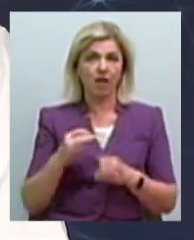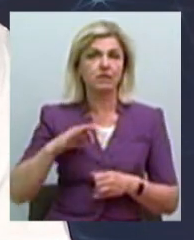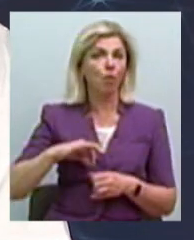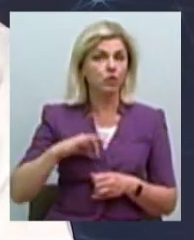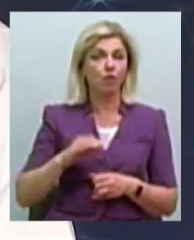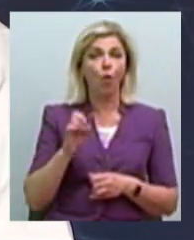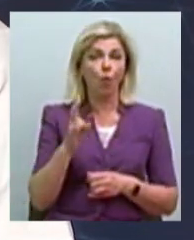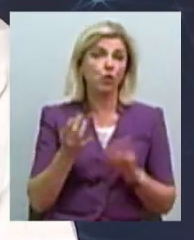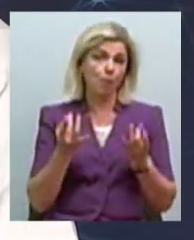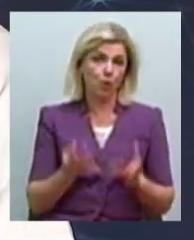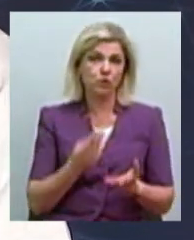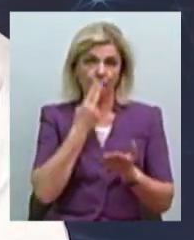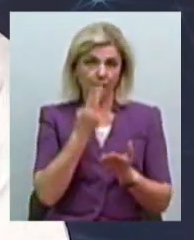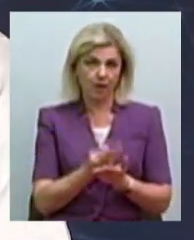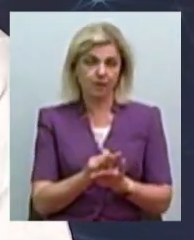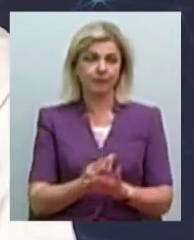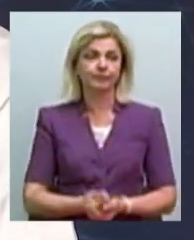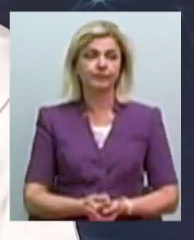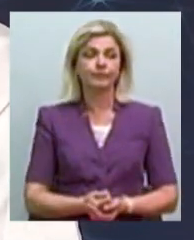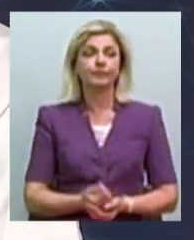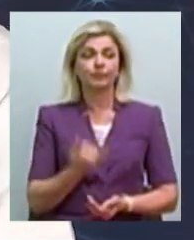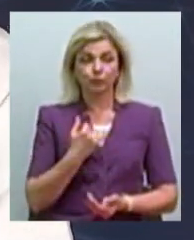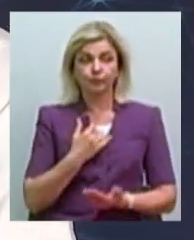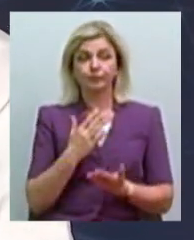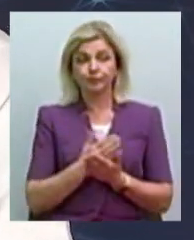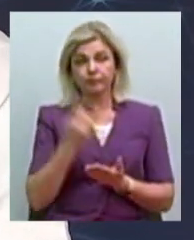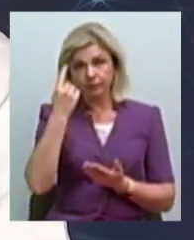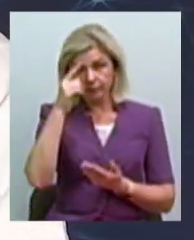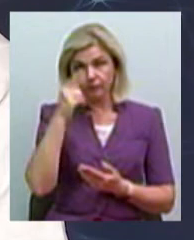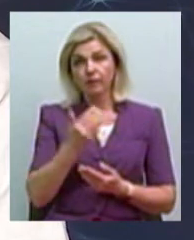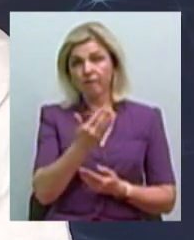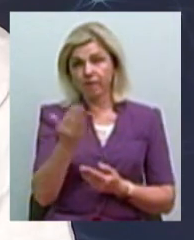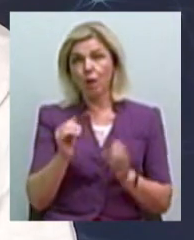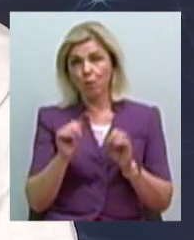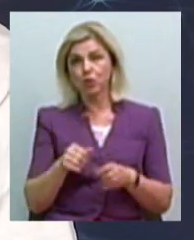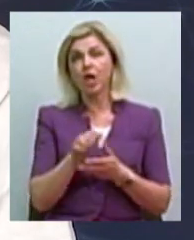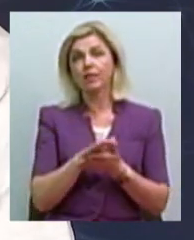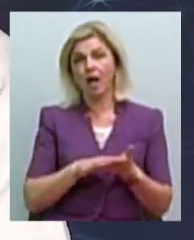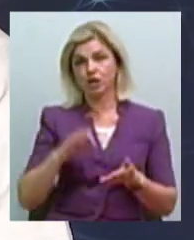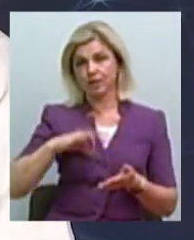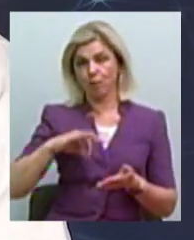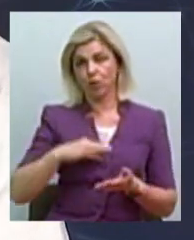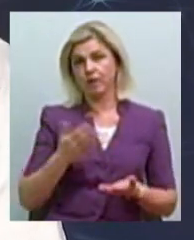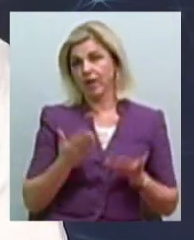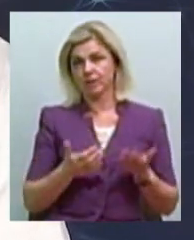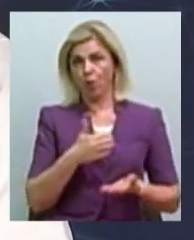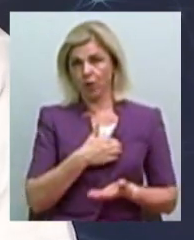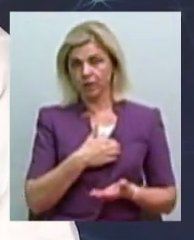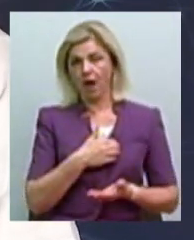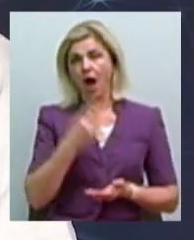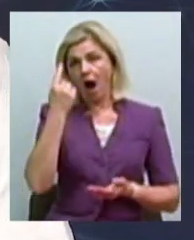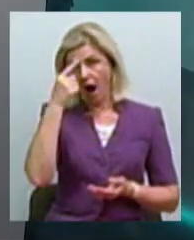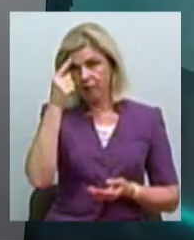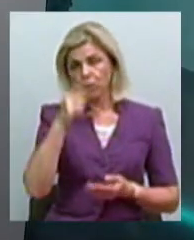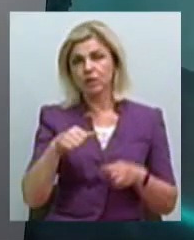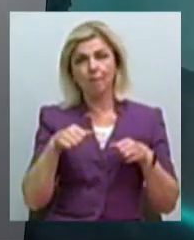Он просто показал, что вот у меня были такие идеи, можете их в дальнейшем использовать, как бы, если хотите. Авторские права не поставлю,